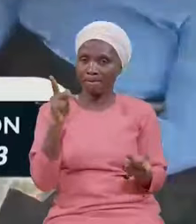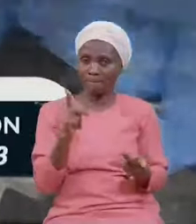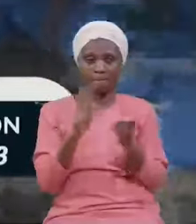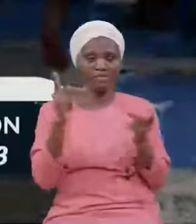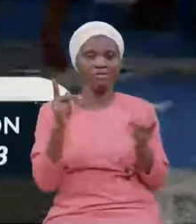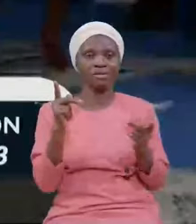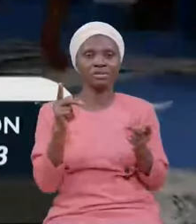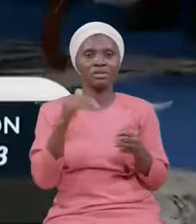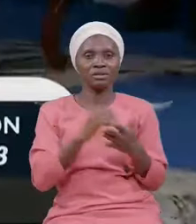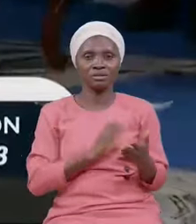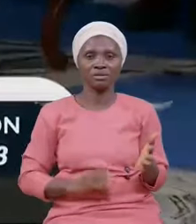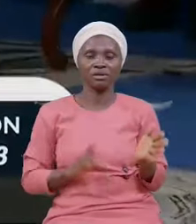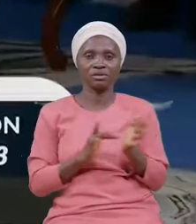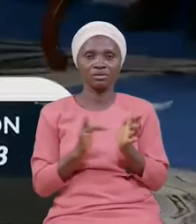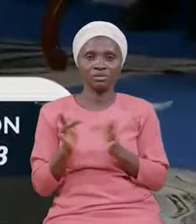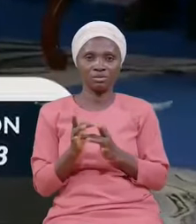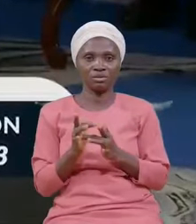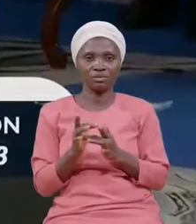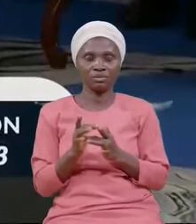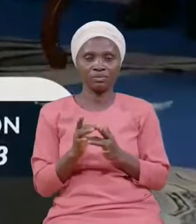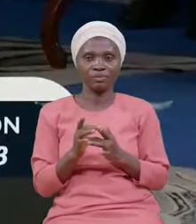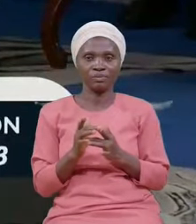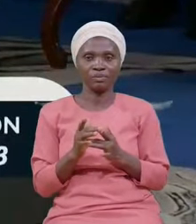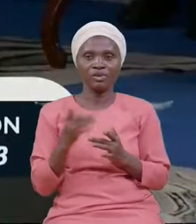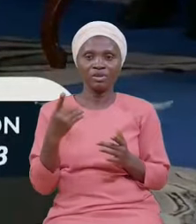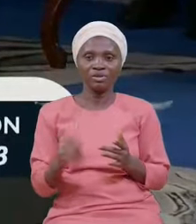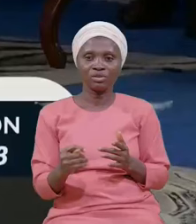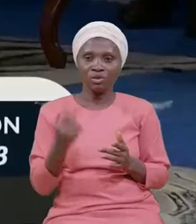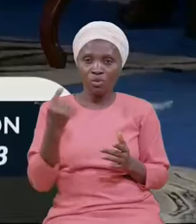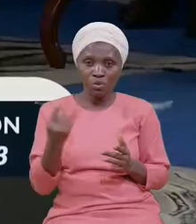en Christ. Et la seule espérance